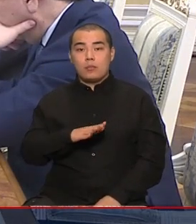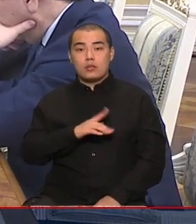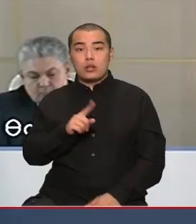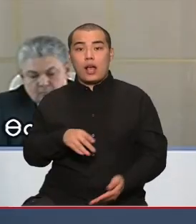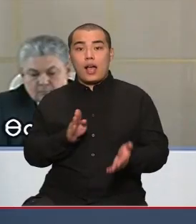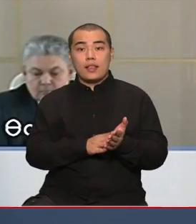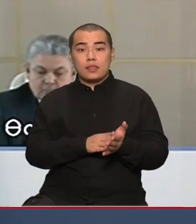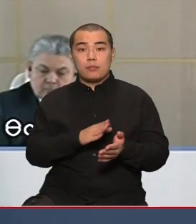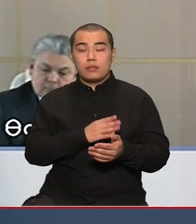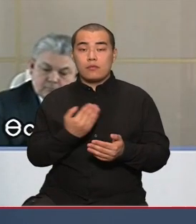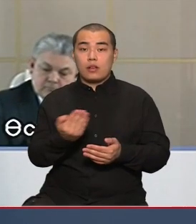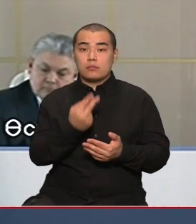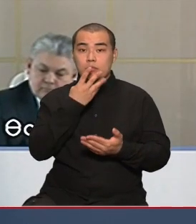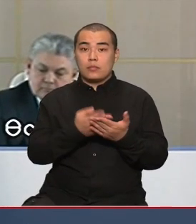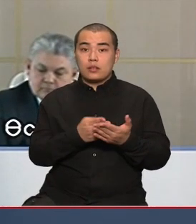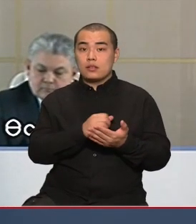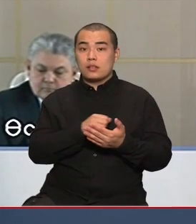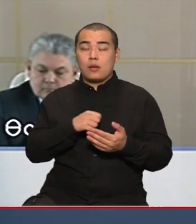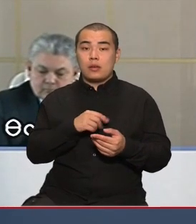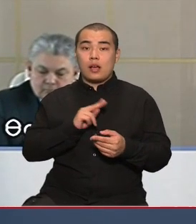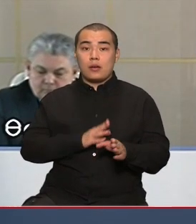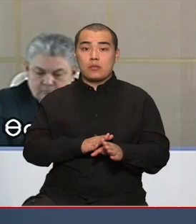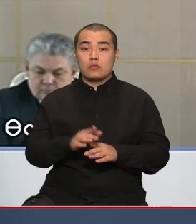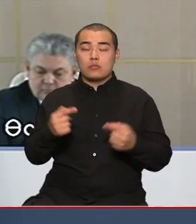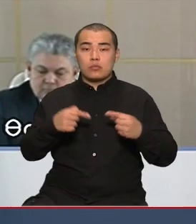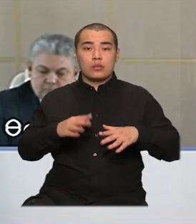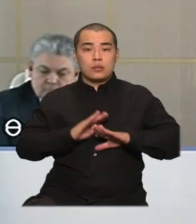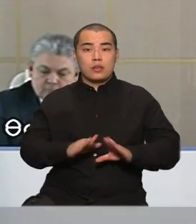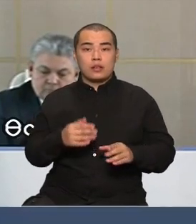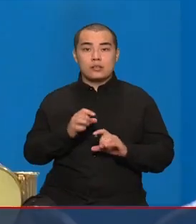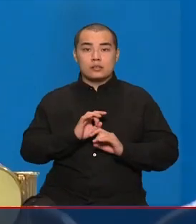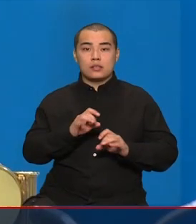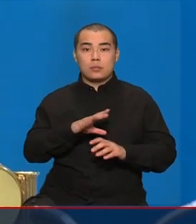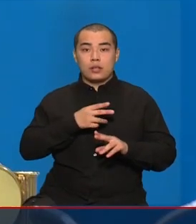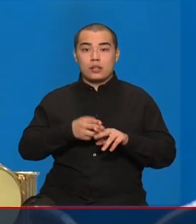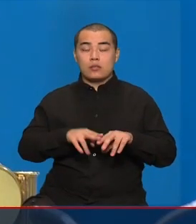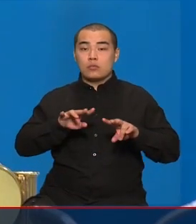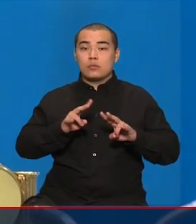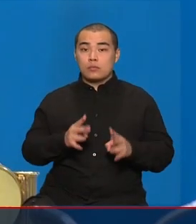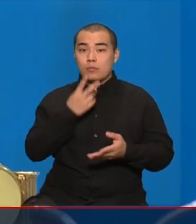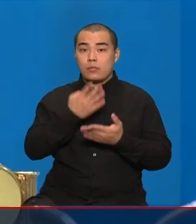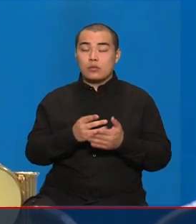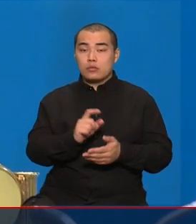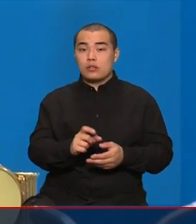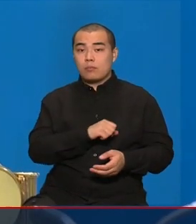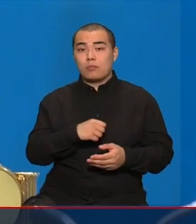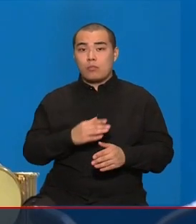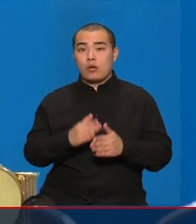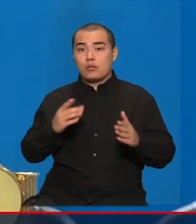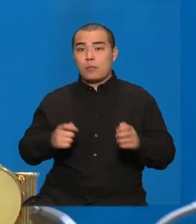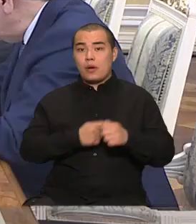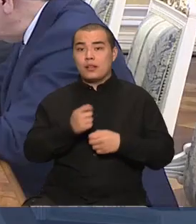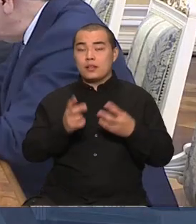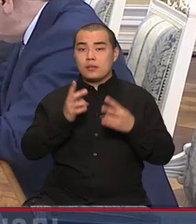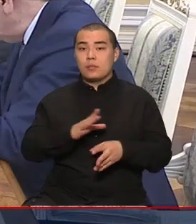Сіздердің жұмыстарыңызды немқұрайлы және кәсіби міндетке сай келмейді деп бағаладым. Соның салдарынан азаматтарымыз үлкен материалдық шығынға ұшырады.